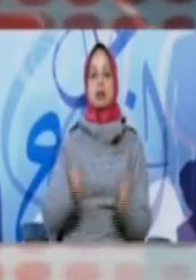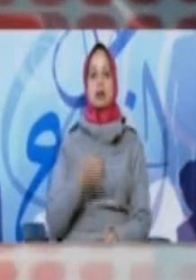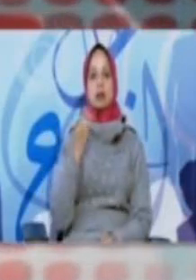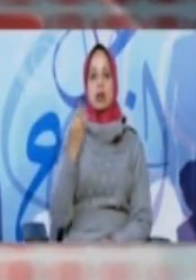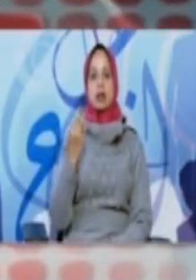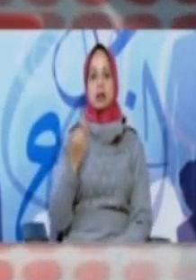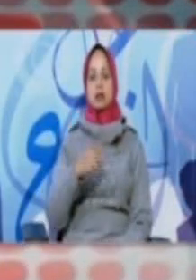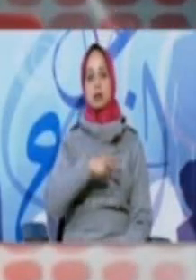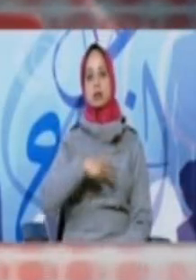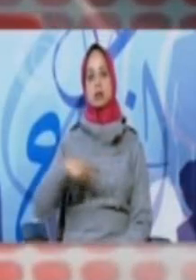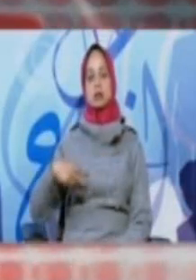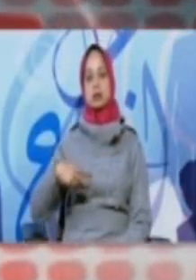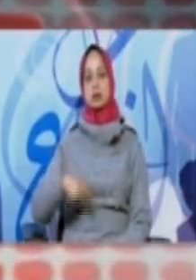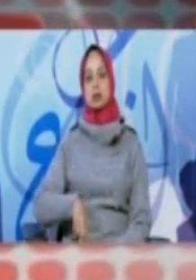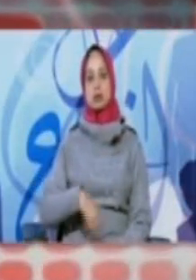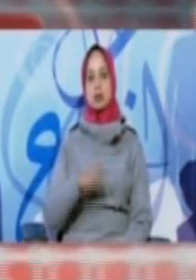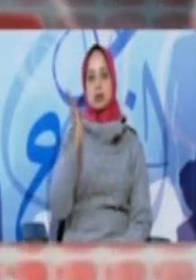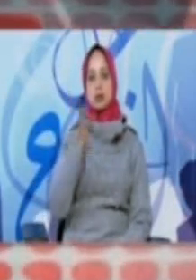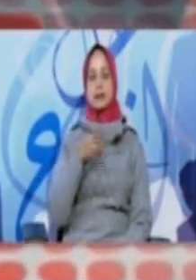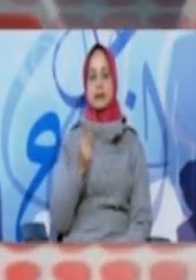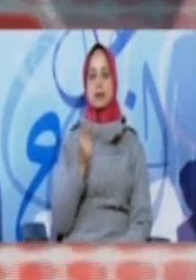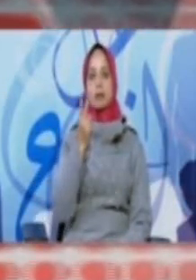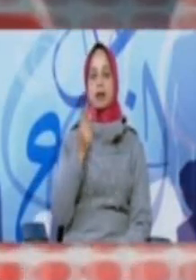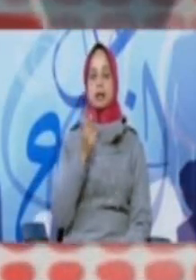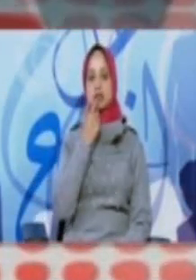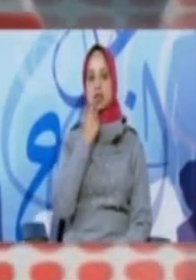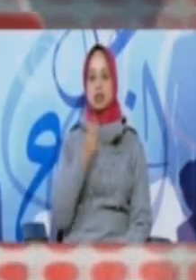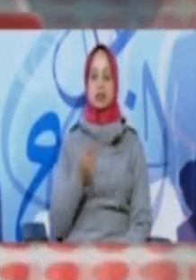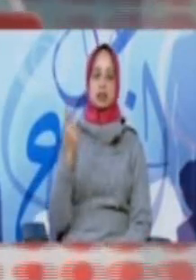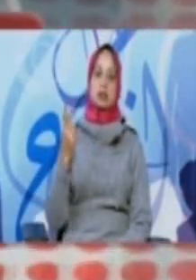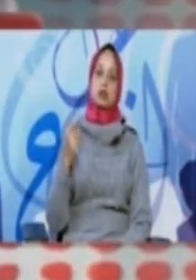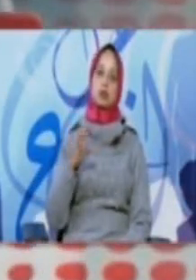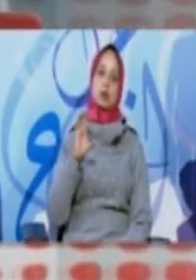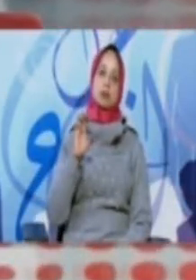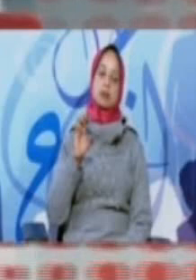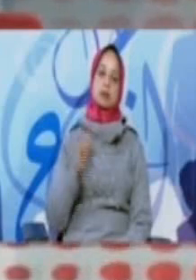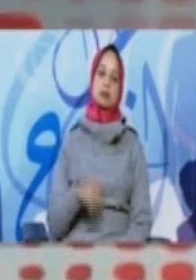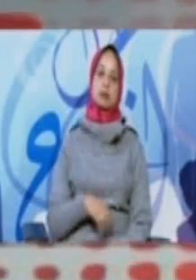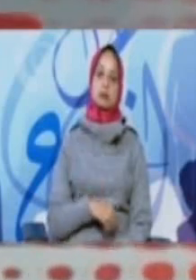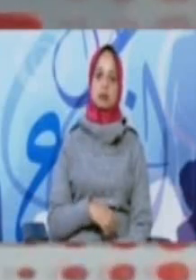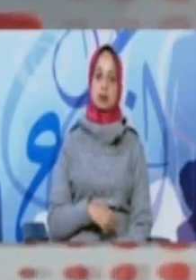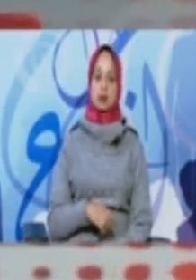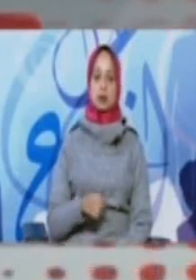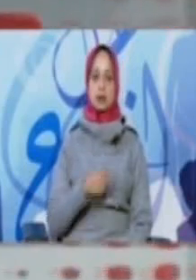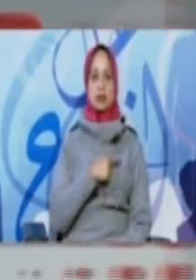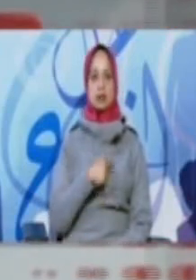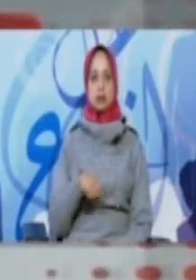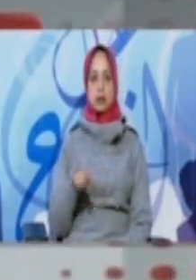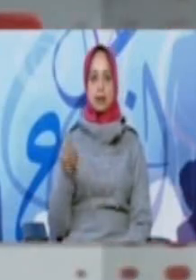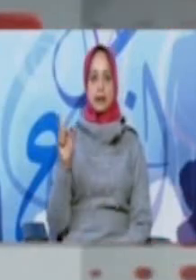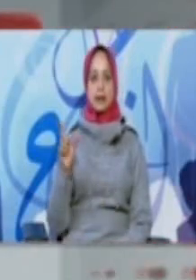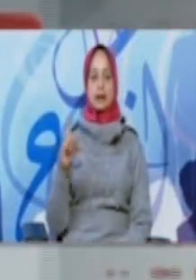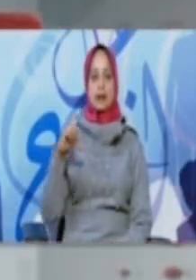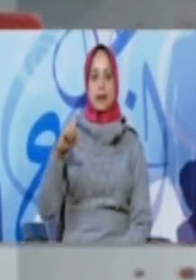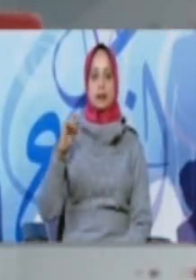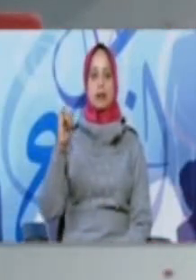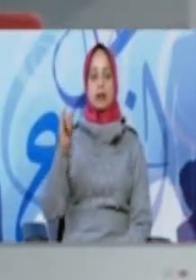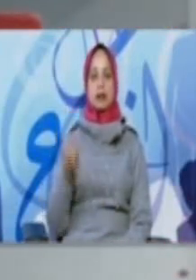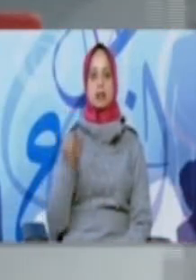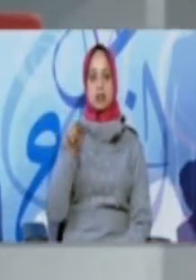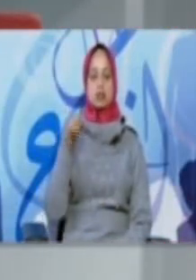ها؟ شكرا. حاجة تانية؟ لا شكرا. طب معايا ندى؟ معايا ندى لحظة واحدة. أنت إيه،